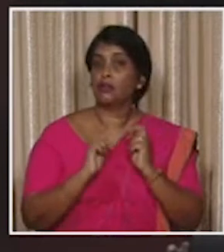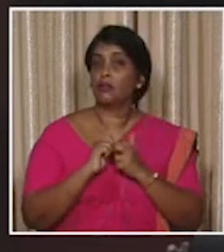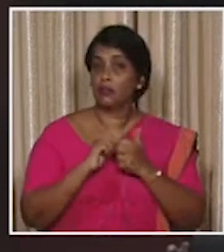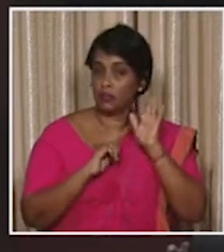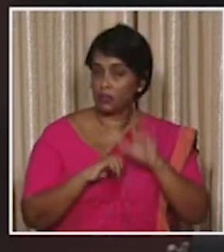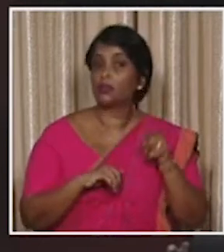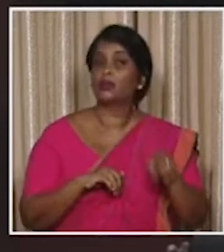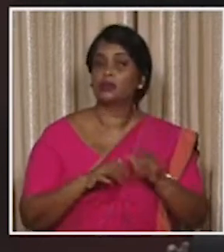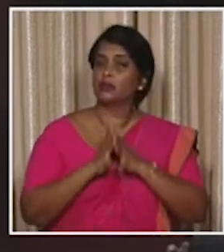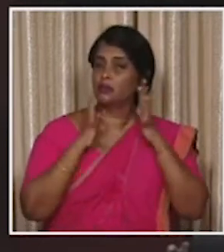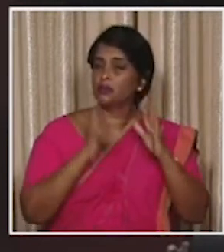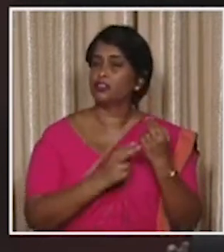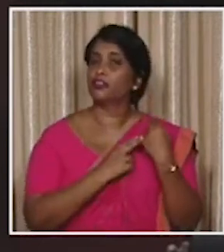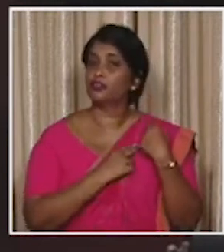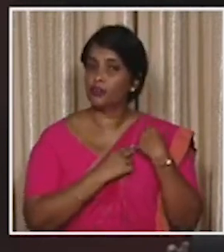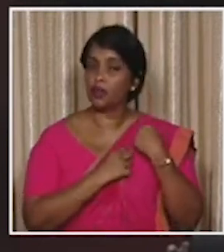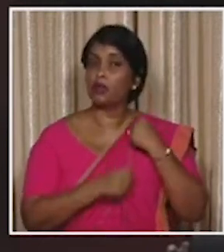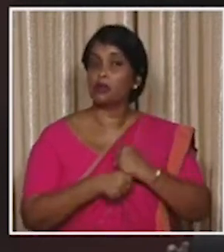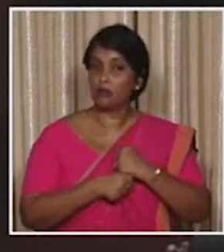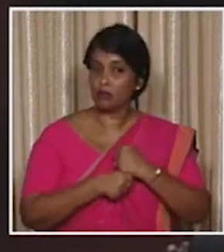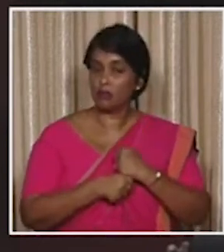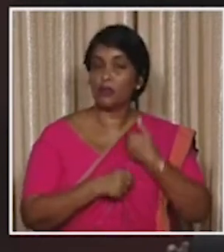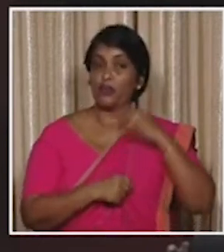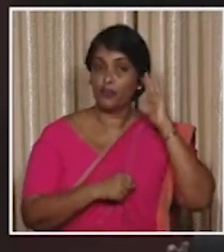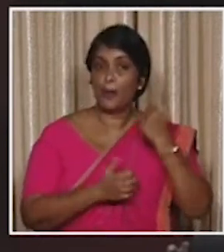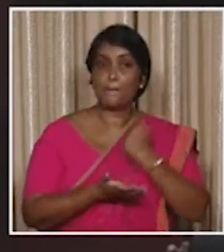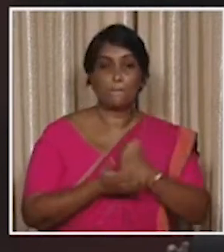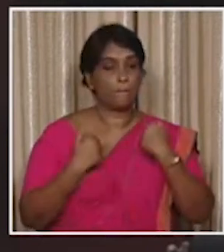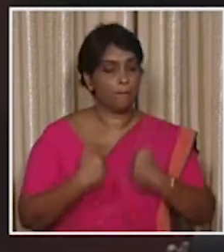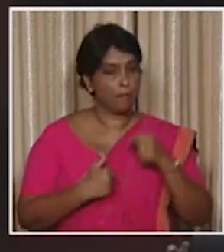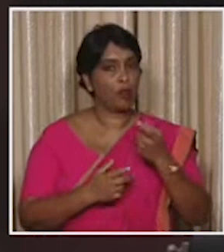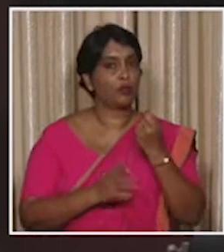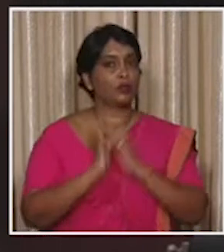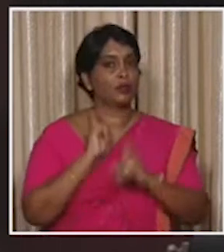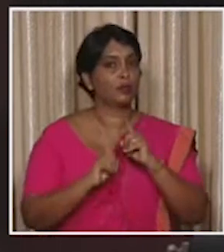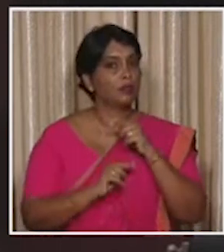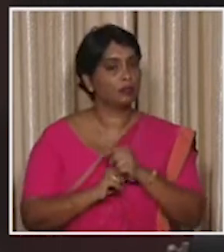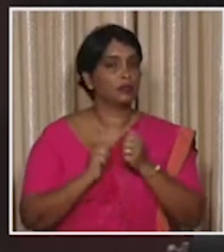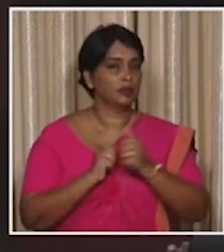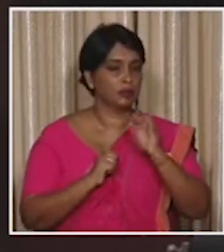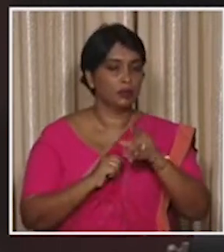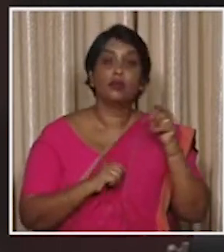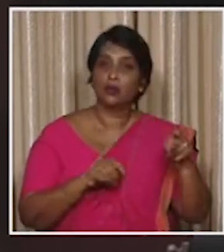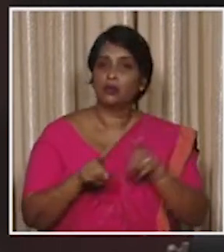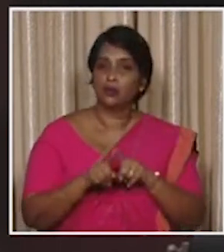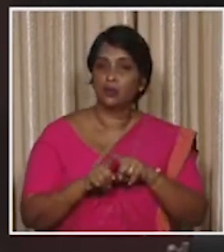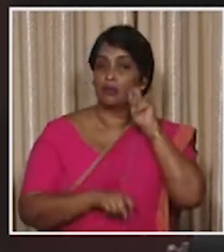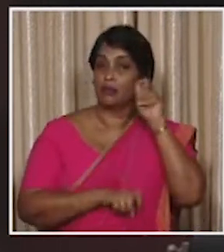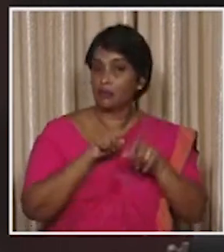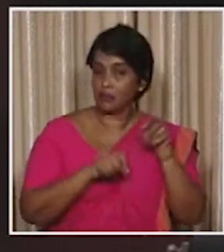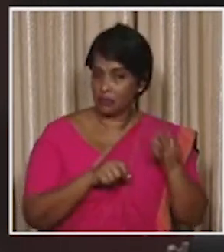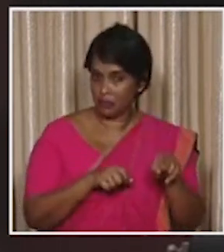තුළ ඉතාම වගකීමෙන් රජයේ විශේෂයෙන්ම මහ බැංකුවත් මුදල් අමාත්‍යාංශයත් කටයුතු කරා. ඒ හින්දා ඒ